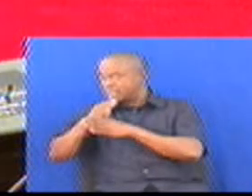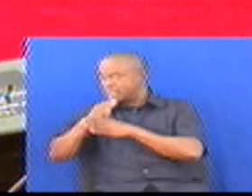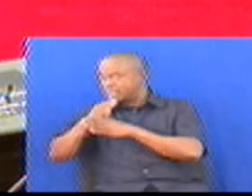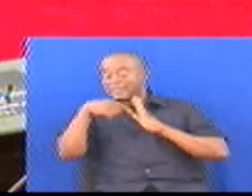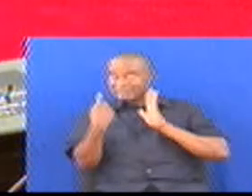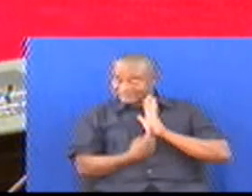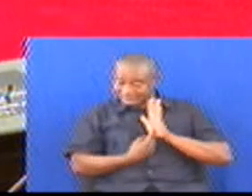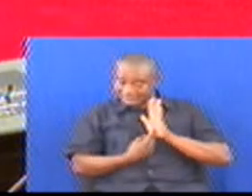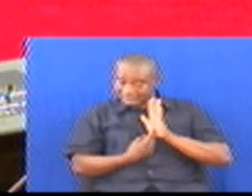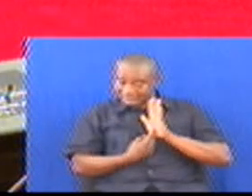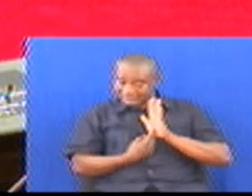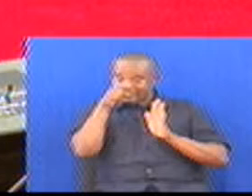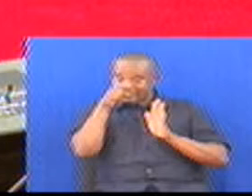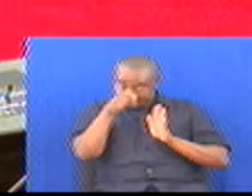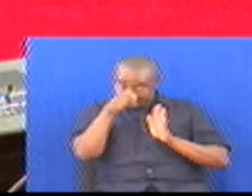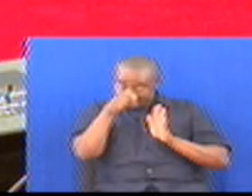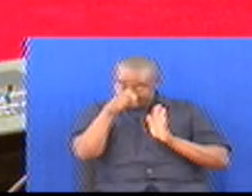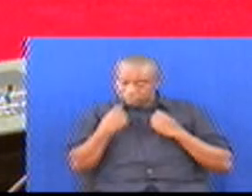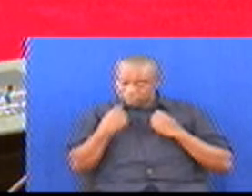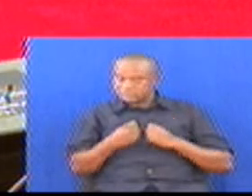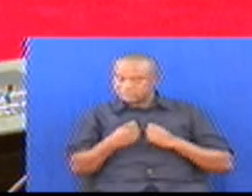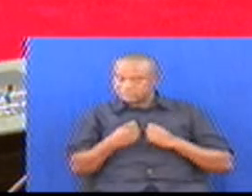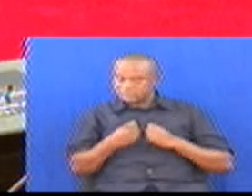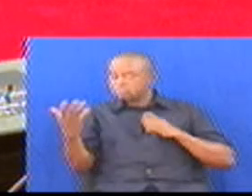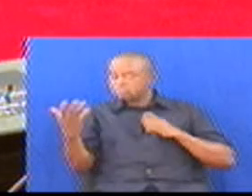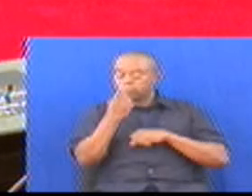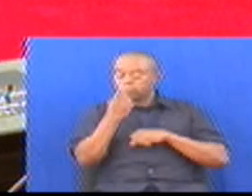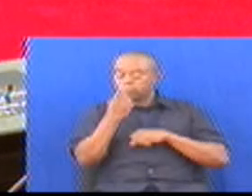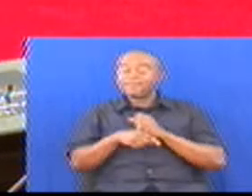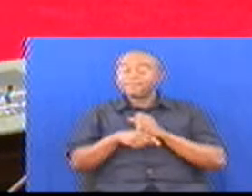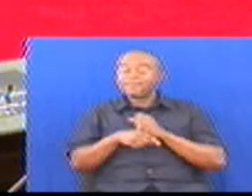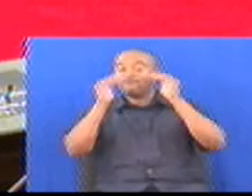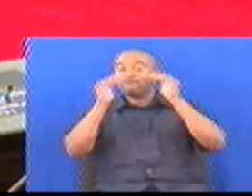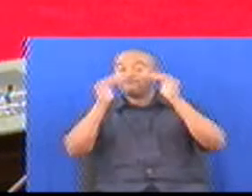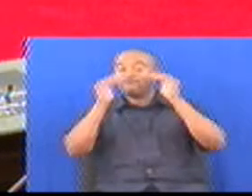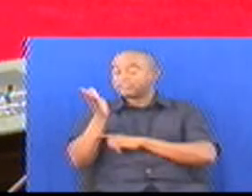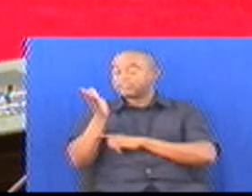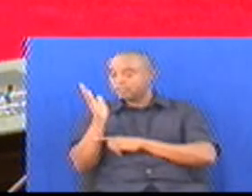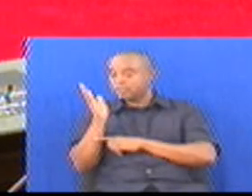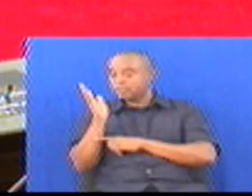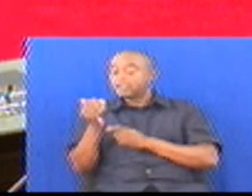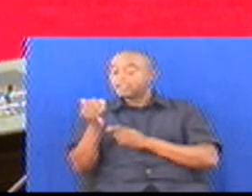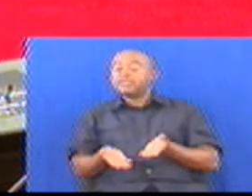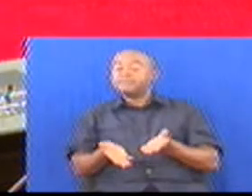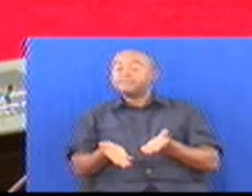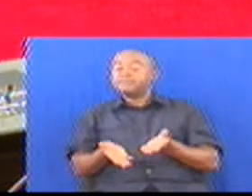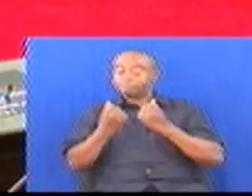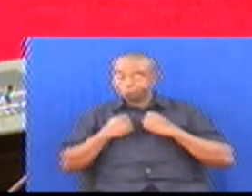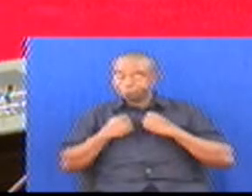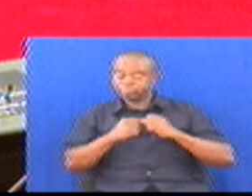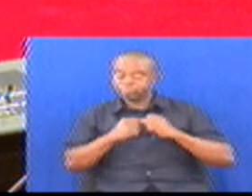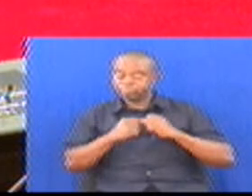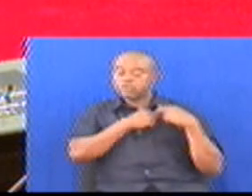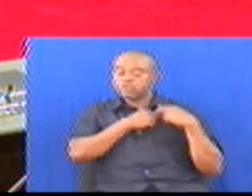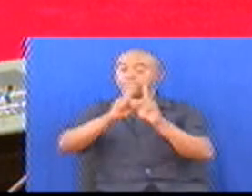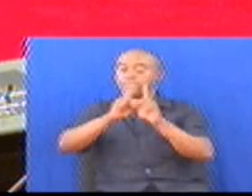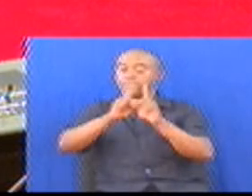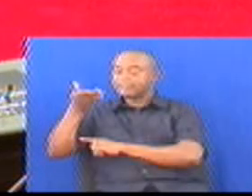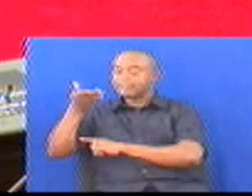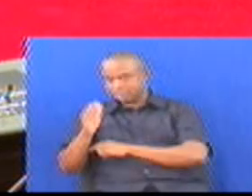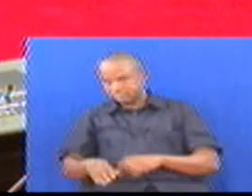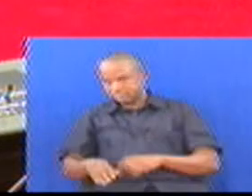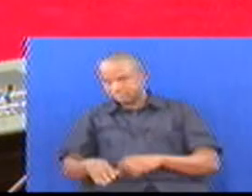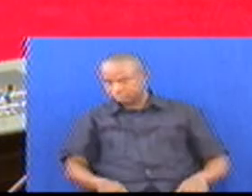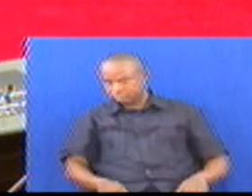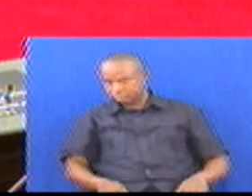ukwasi kwenye mfuko mkuu wa serikali na hivyo kurahisisha utekelezaji wa majukumu mbalimbali ya serikali. Mheshimiwa